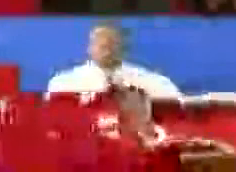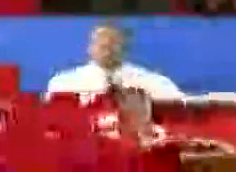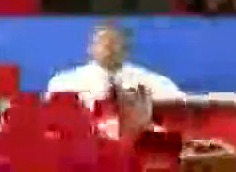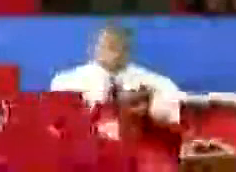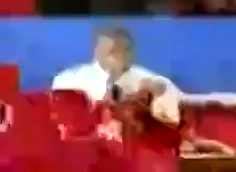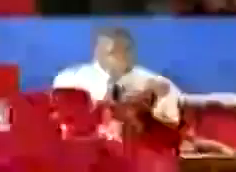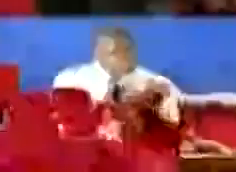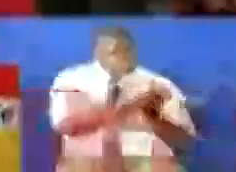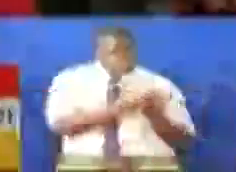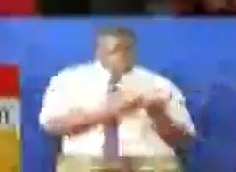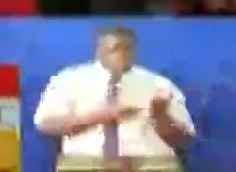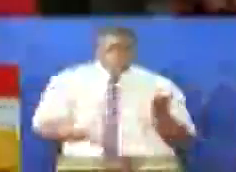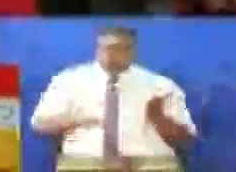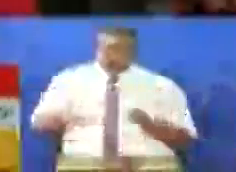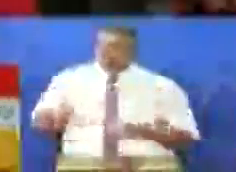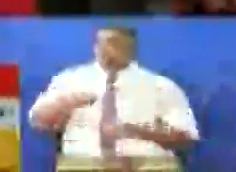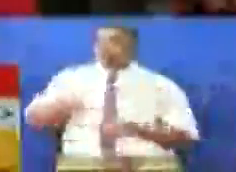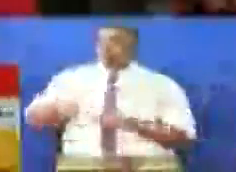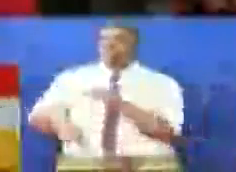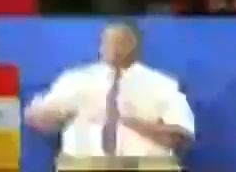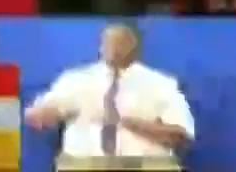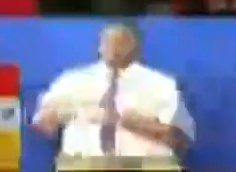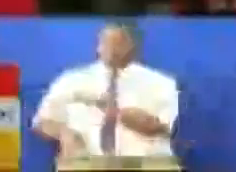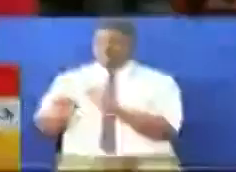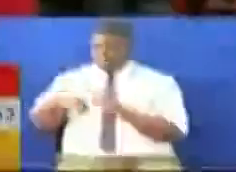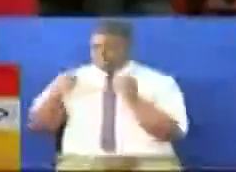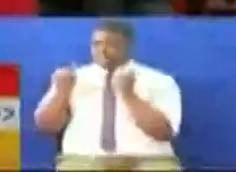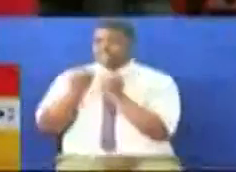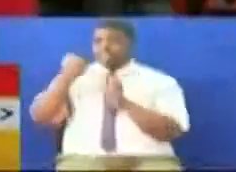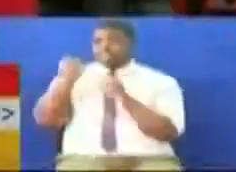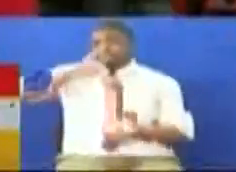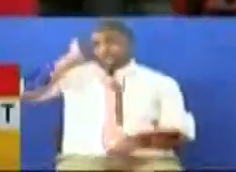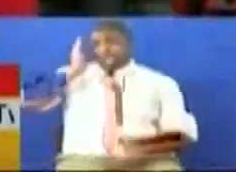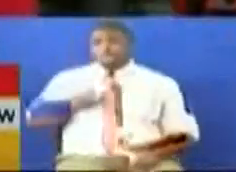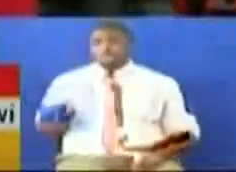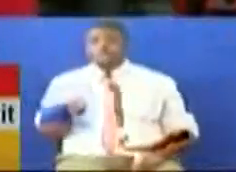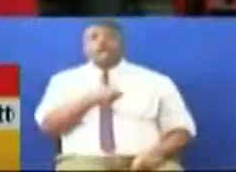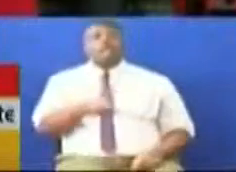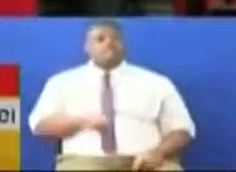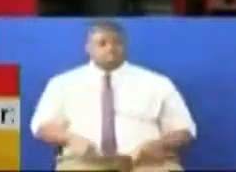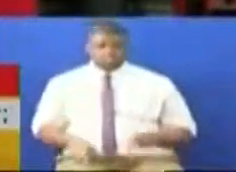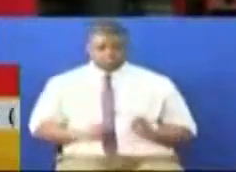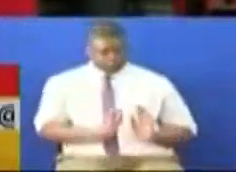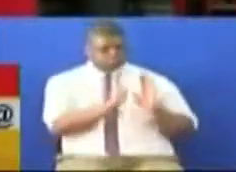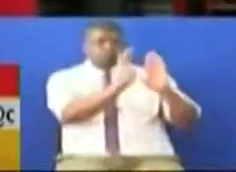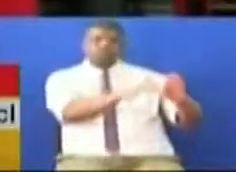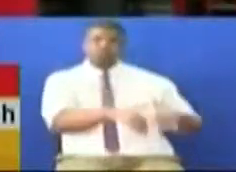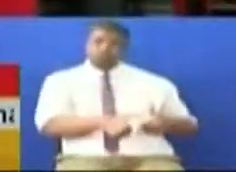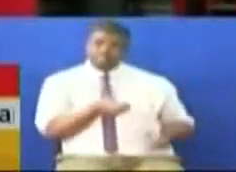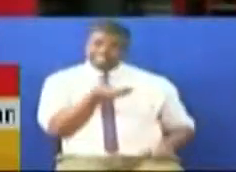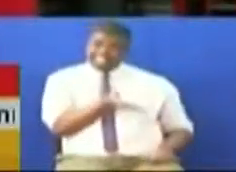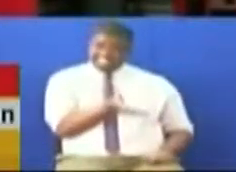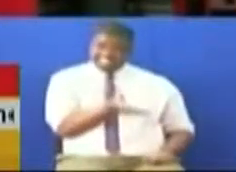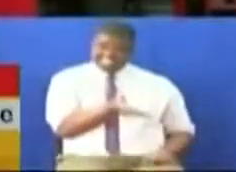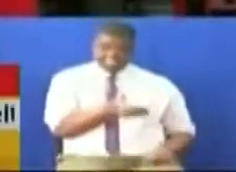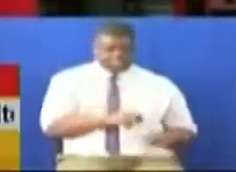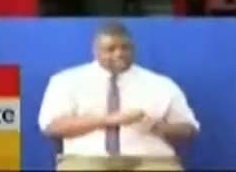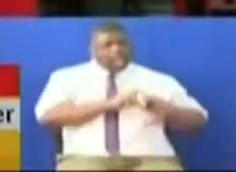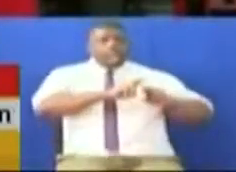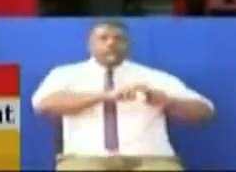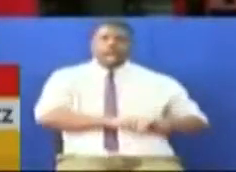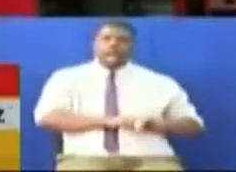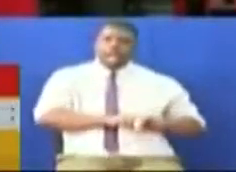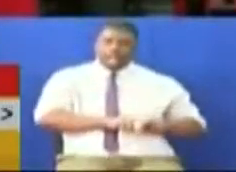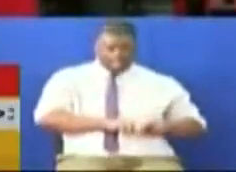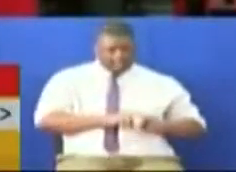deni hilo zinadaiwa taasisi za serikali, ambazo bunge hili limekuwa likikaa na